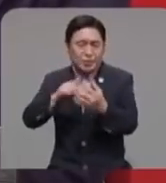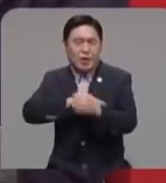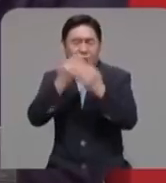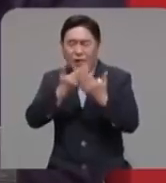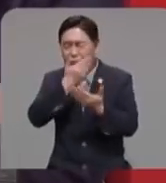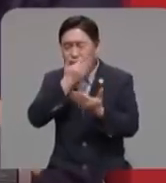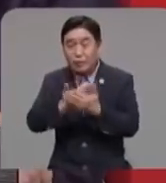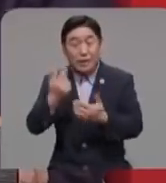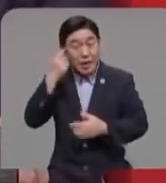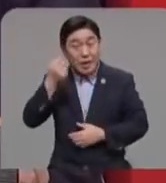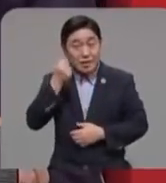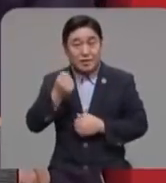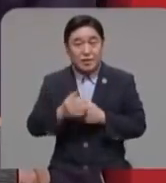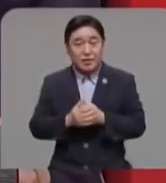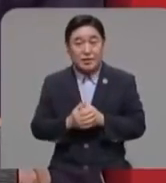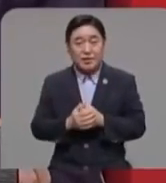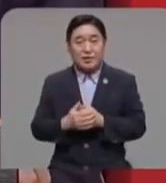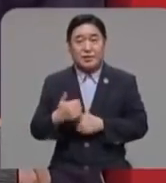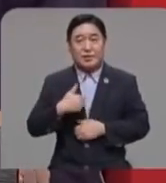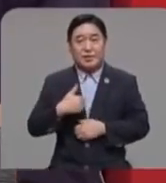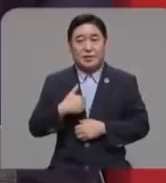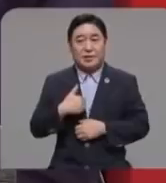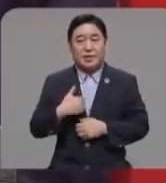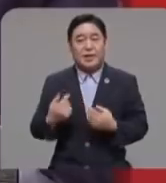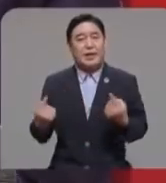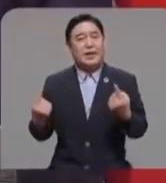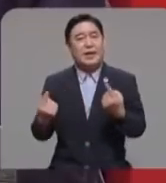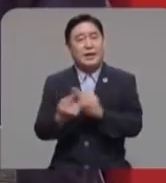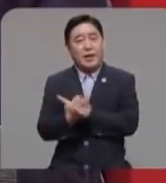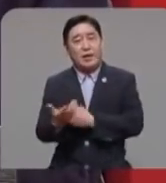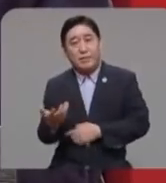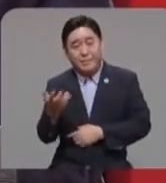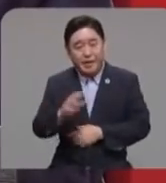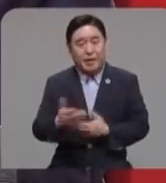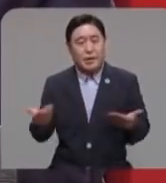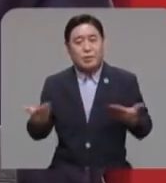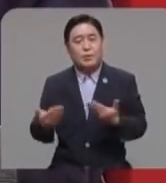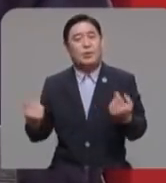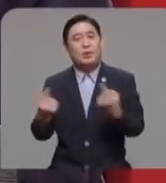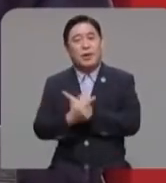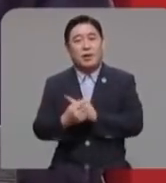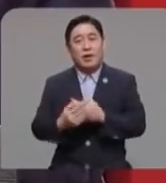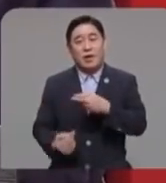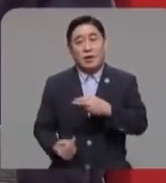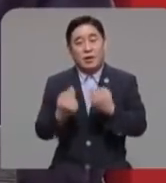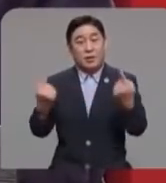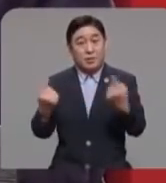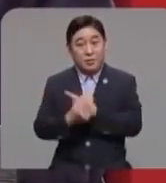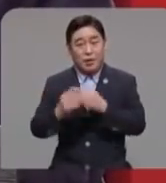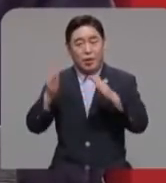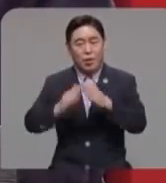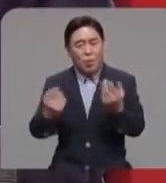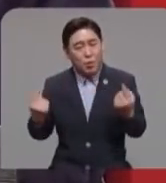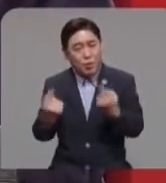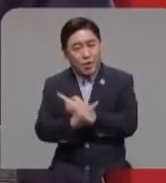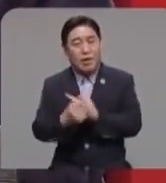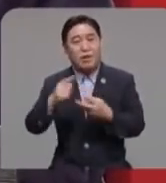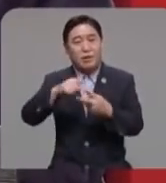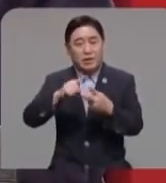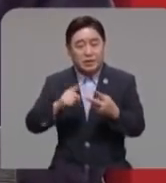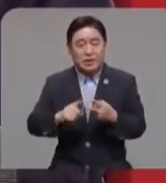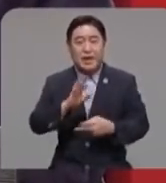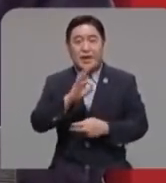거 다 중요한데요. 네. 다 중요한데 저는 개혁을 할 수 있는 노동개혁이든 연금개혁이든 공공개혁이든 뭐든지